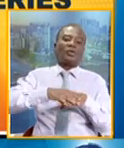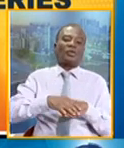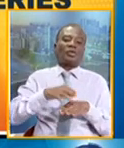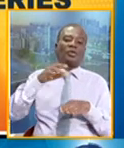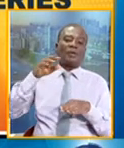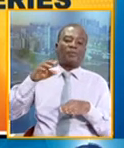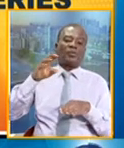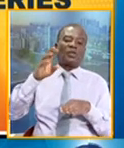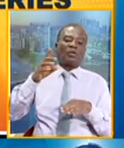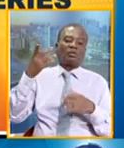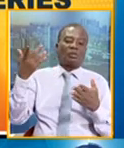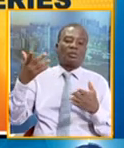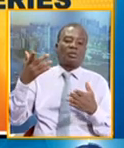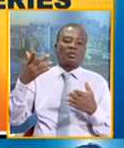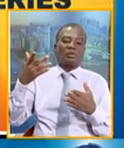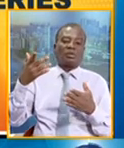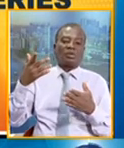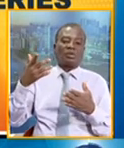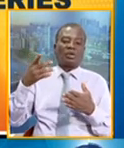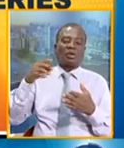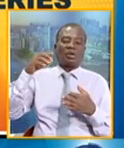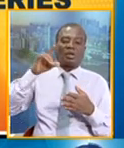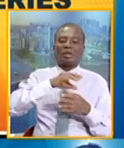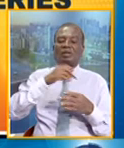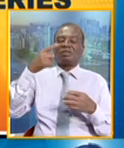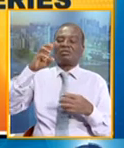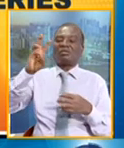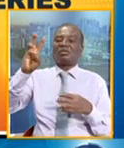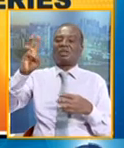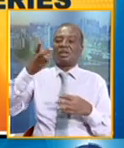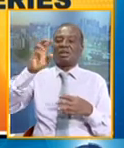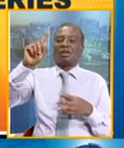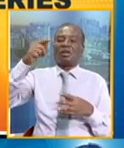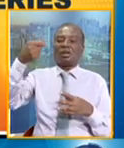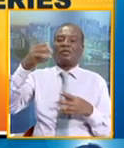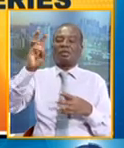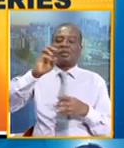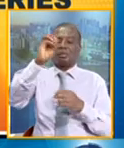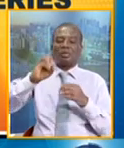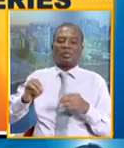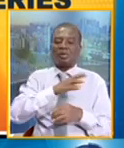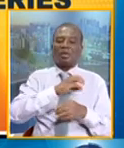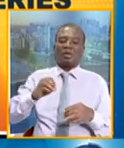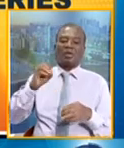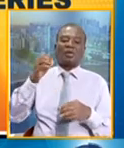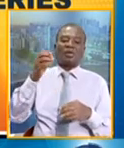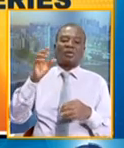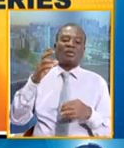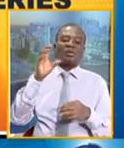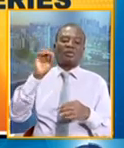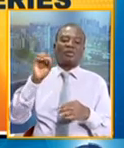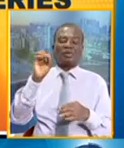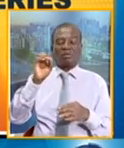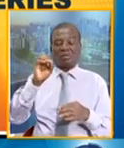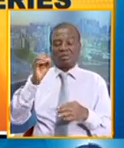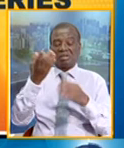1665 échantillons prélevés, soit 1,6% de cas positifs, 18 guéris et 0 décès. À la date du 22